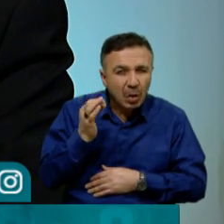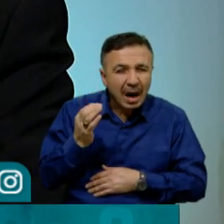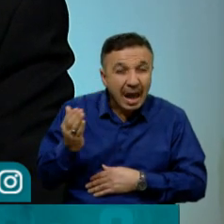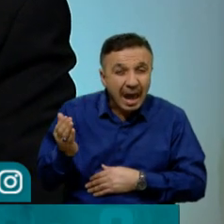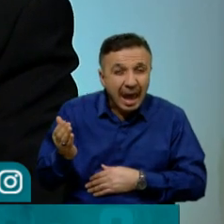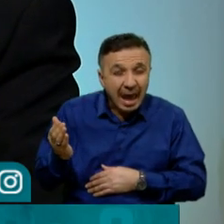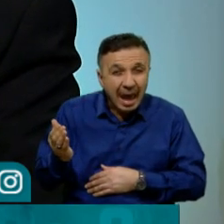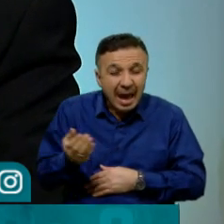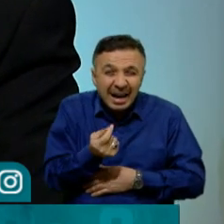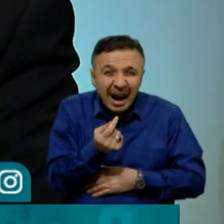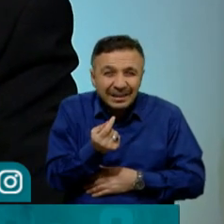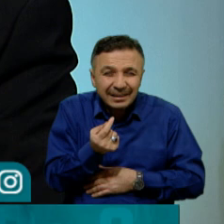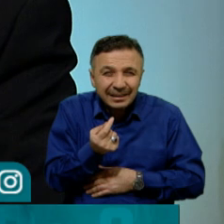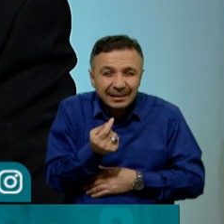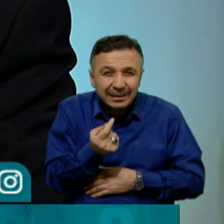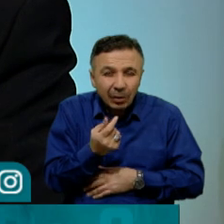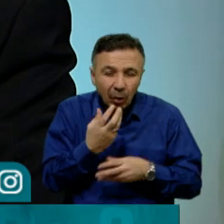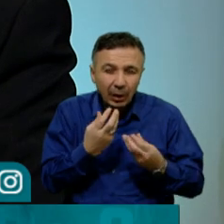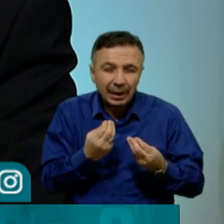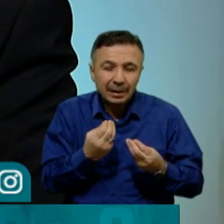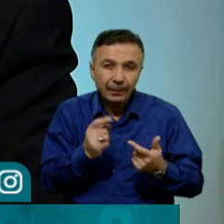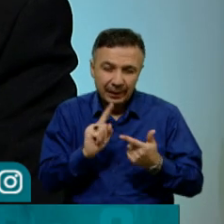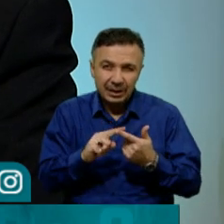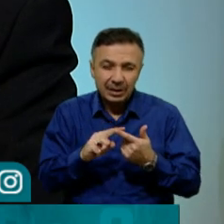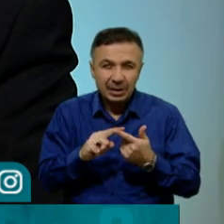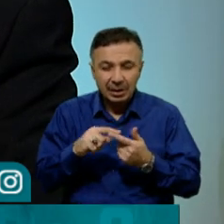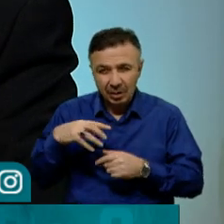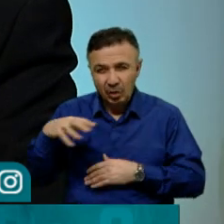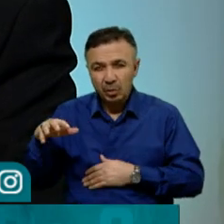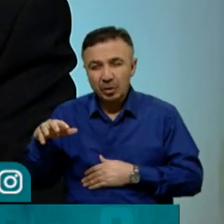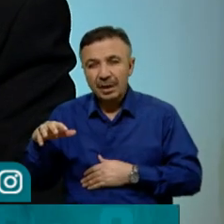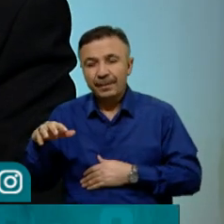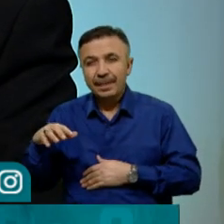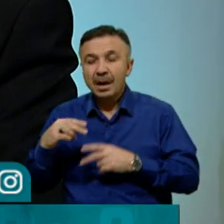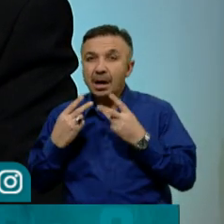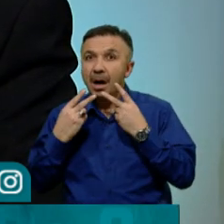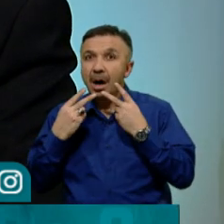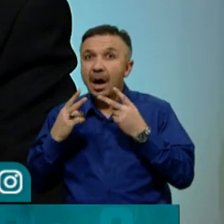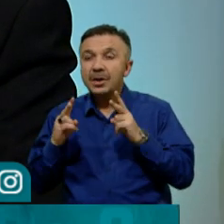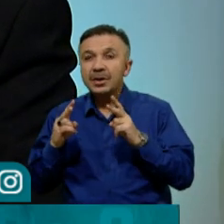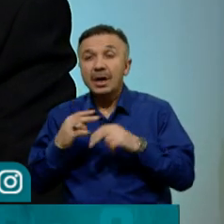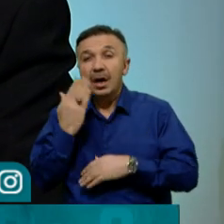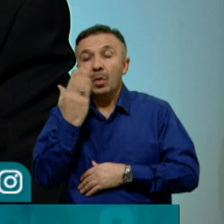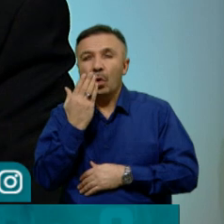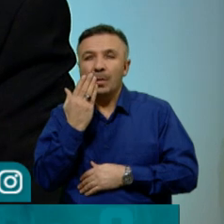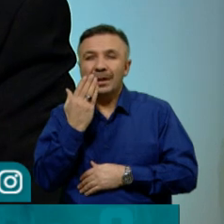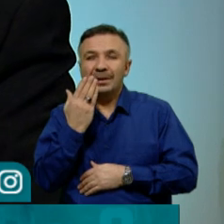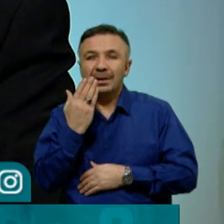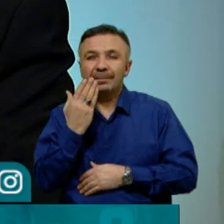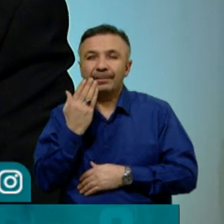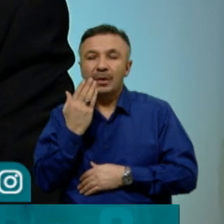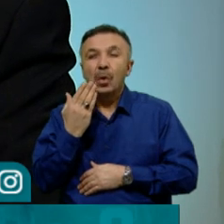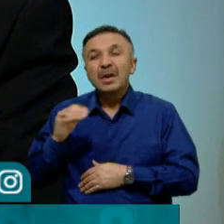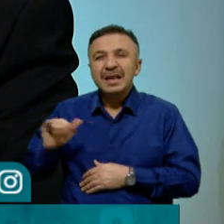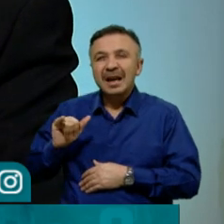seviyesi buyurdunuz gibi diğer kratise cehri yani ay aşklar yapılan kıraati Roda